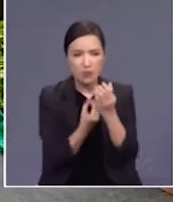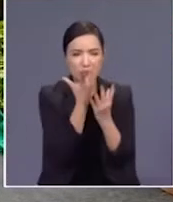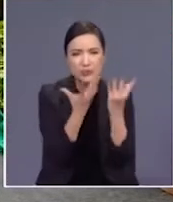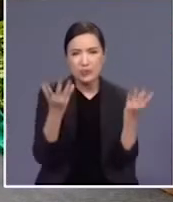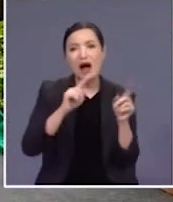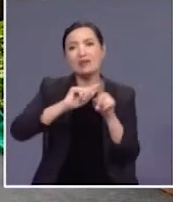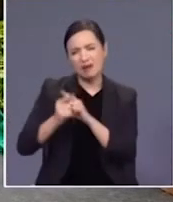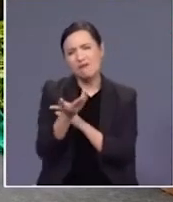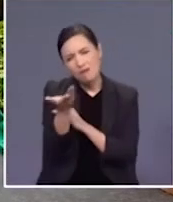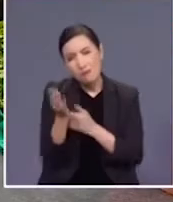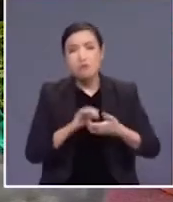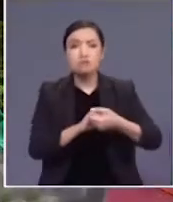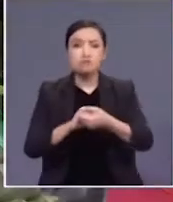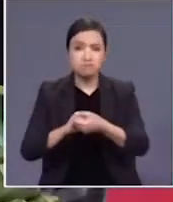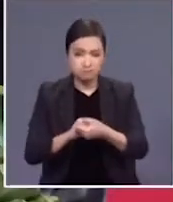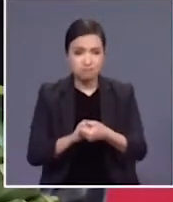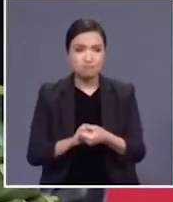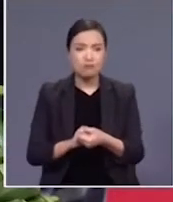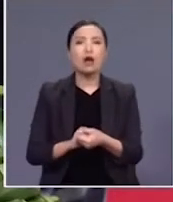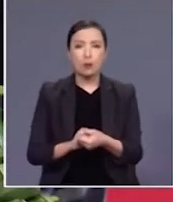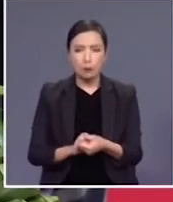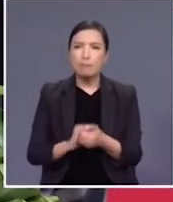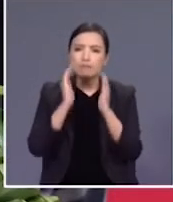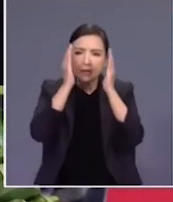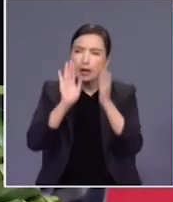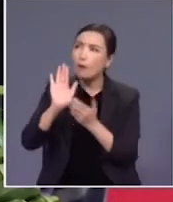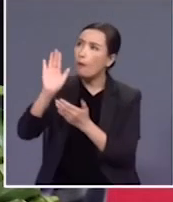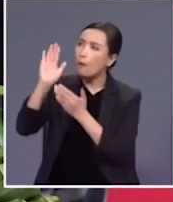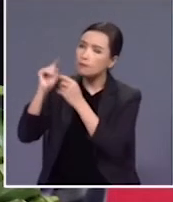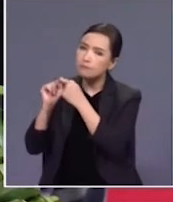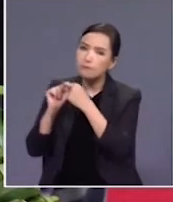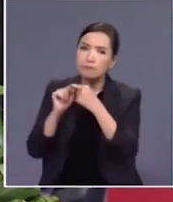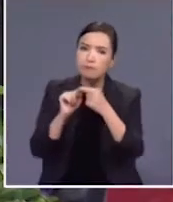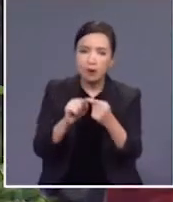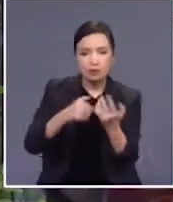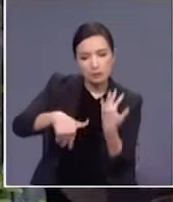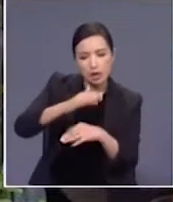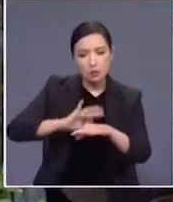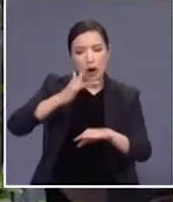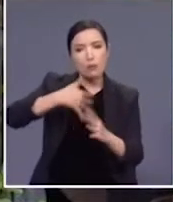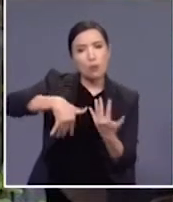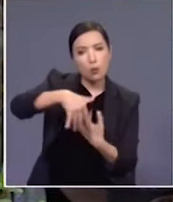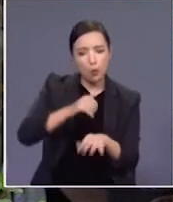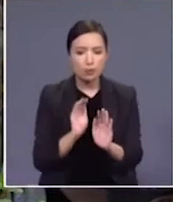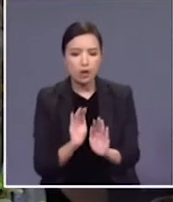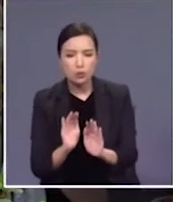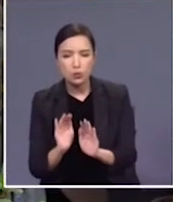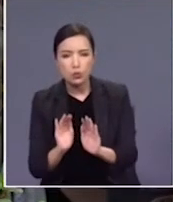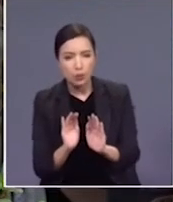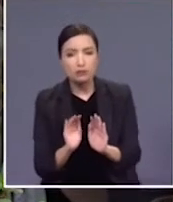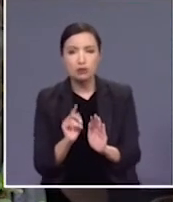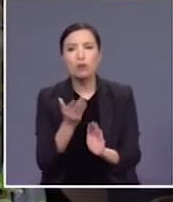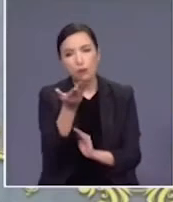ะครับร่วมกันเป็นส่วนหนึ่งในการจะสืบสานพระราชปณิธานด้านการอนุรักษ์ทรัพยากรธรรมชาติและสิ่งแวดล้อมโดยการไปร่วม